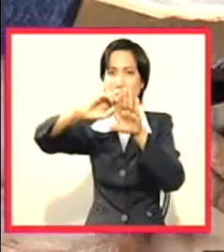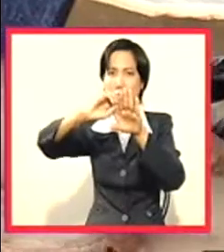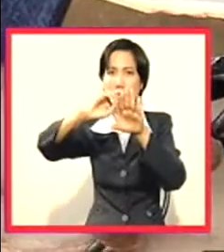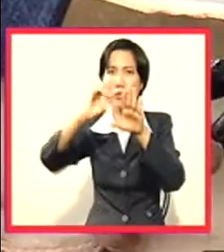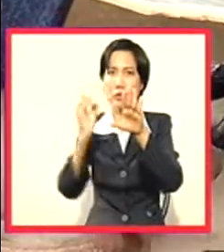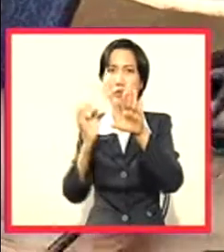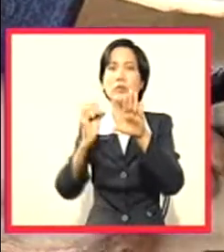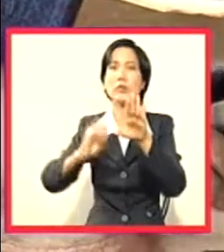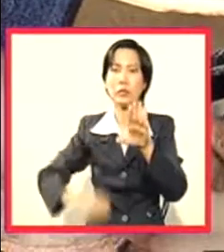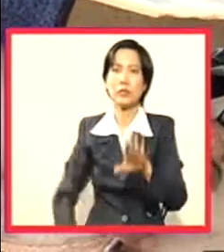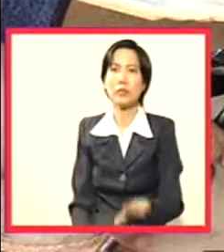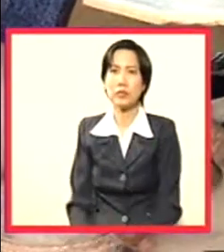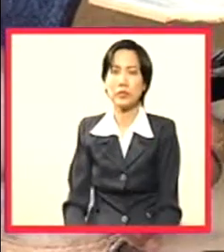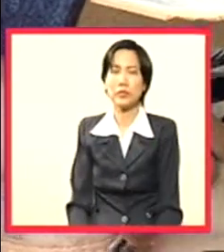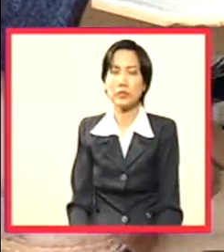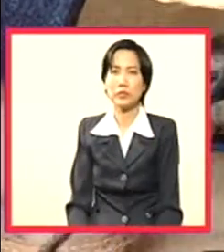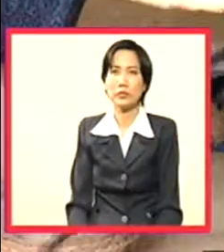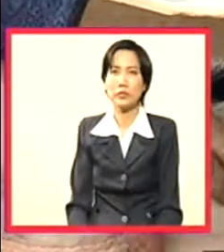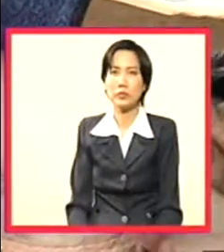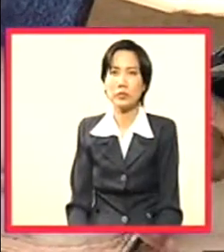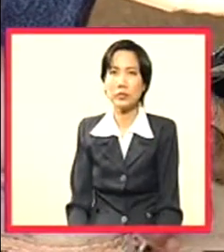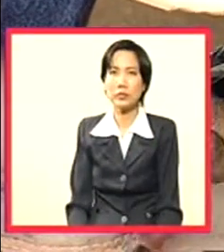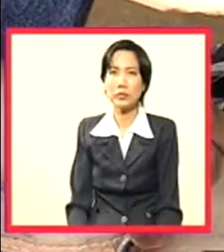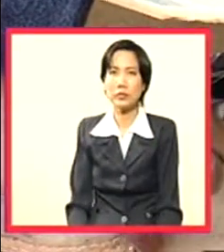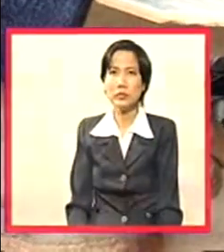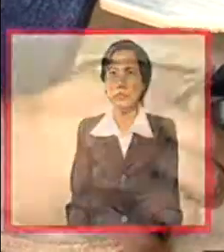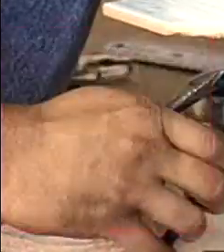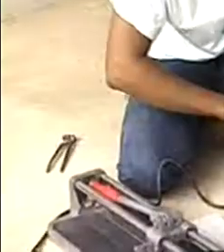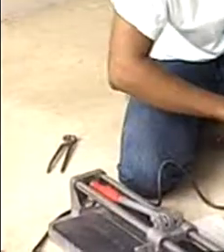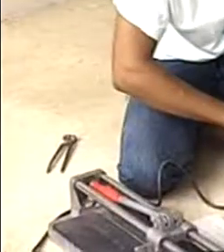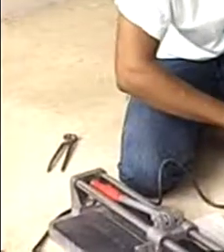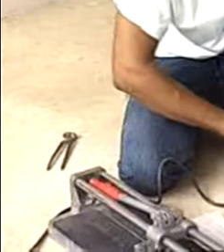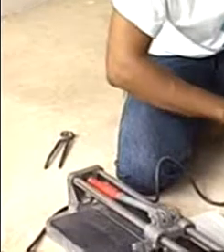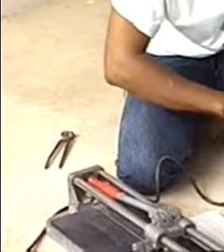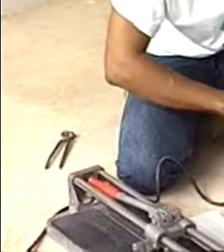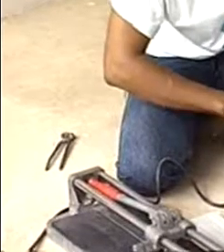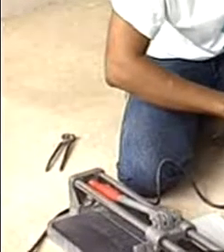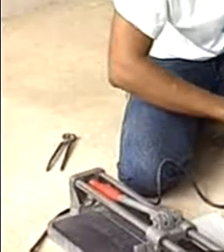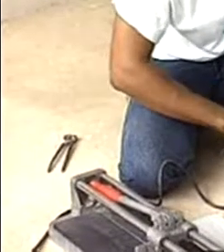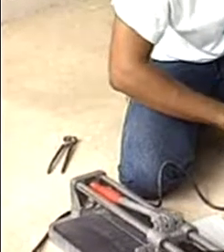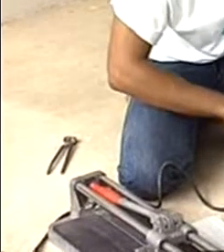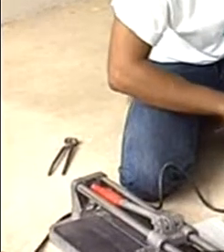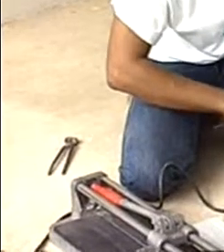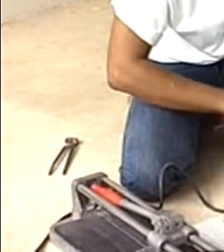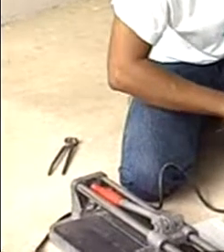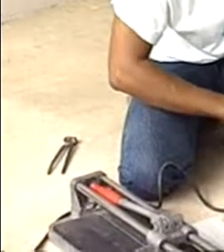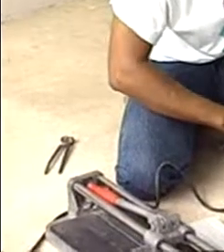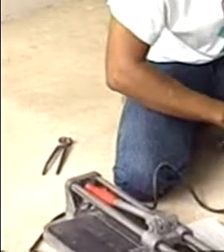เมื่อหักส่วนที่1ออกไปแล้วใช้ครีมปาดนกแก้วหักส่วนที่เหลือออกตามแนวเครื่องหมายเส้นประที่ทำไว้นะ